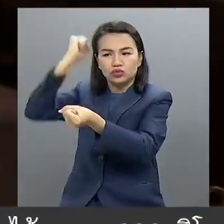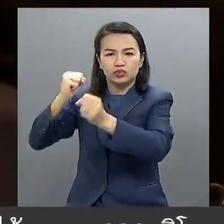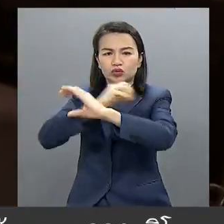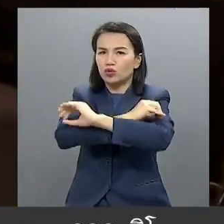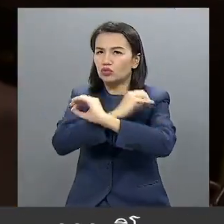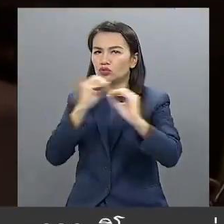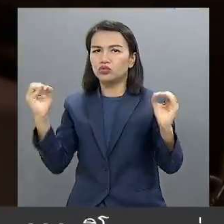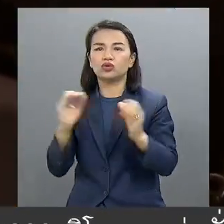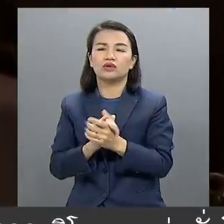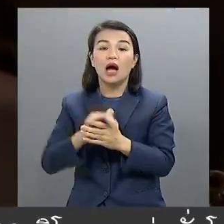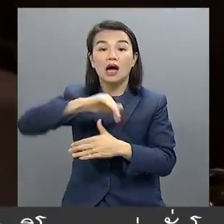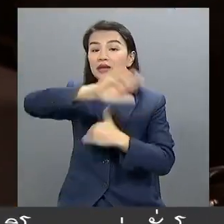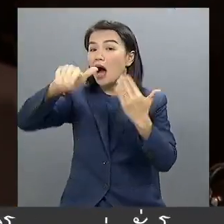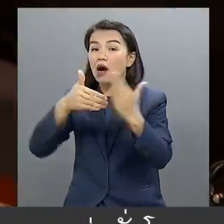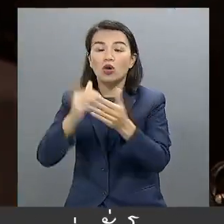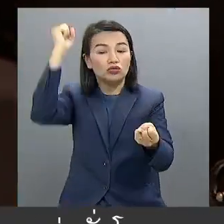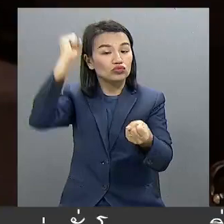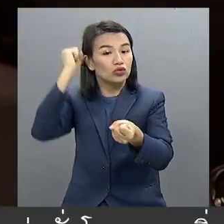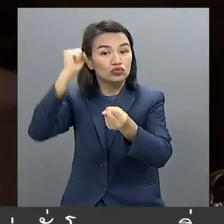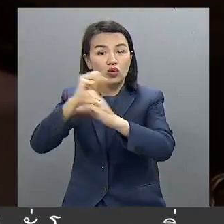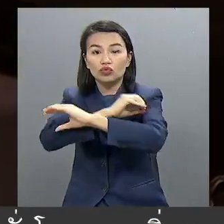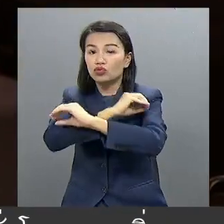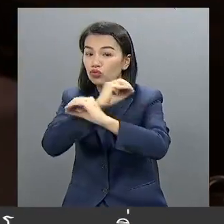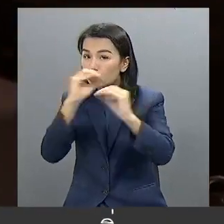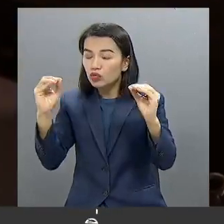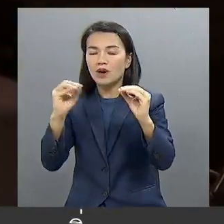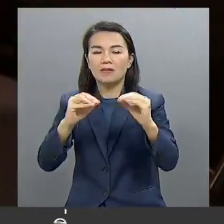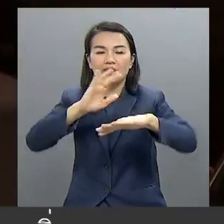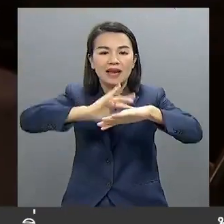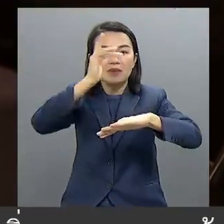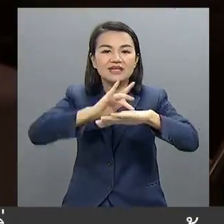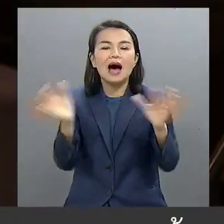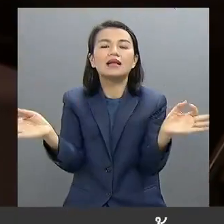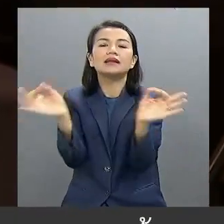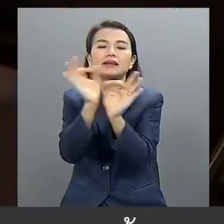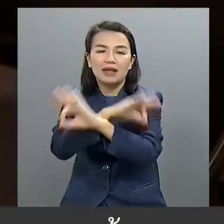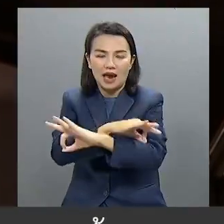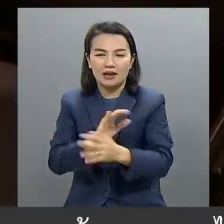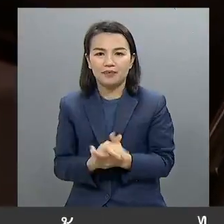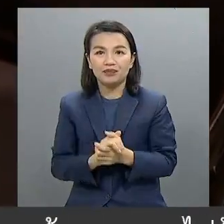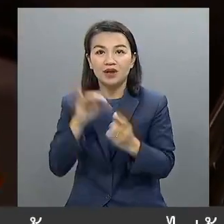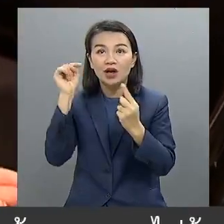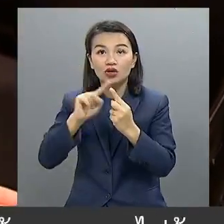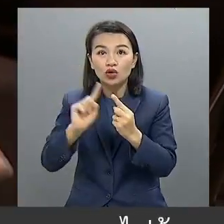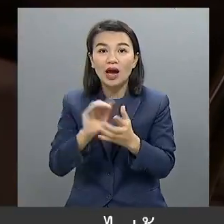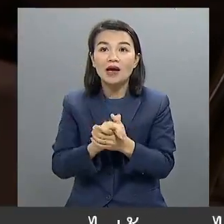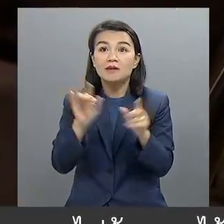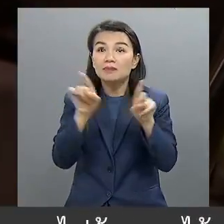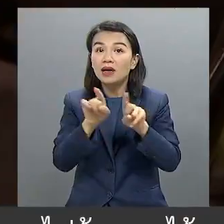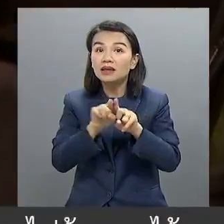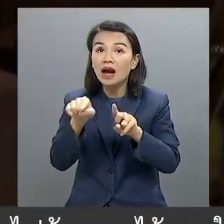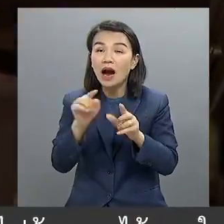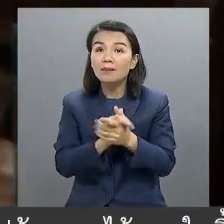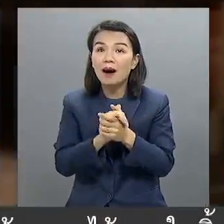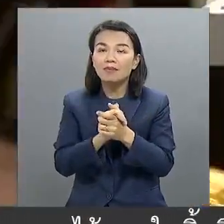วพันธดเลยเราจะใช้จούริซี แลแคตีostatแนให้ข İsiperแหงนะคะอยางพวกป่ยอย่นนี้ค่ะก็จะมาจากมูลคว disappointment ทเร